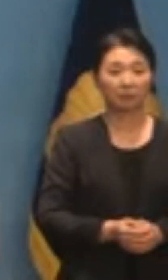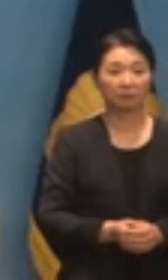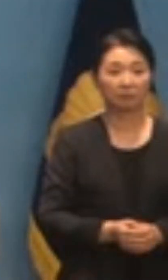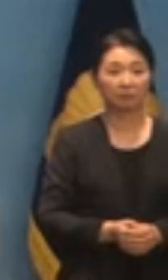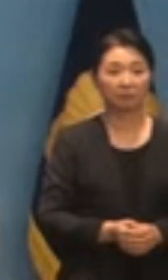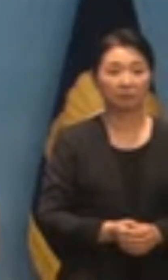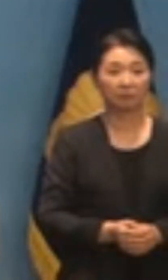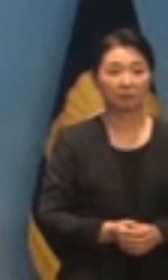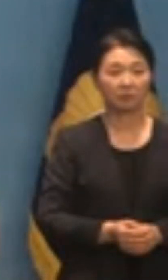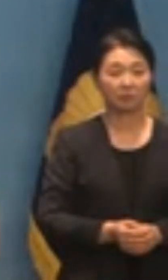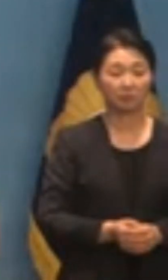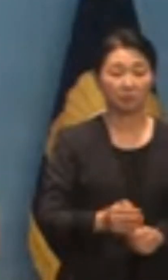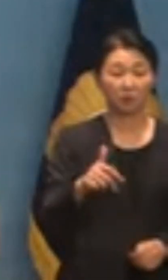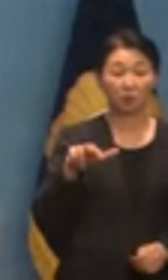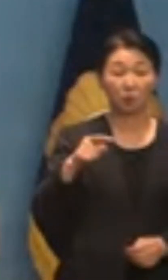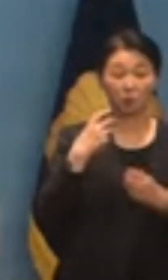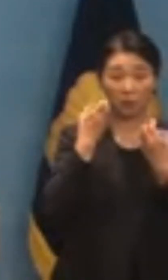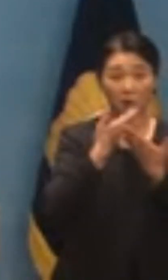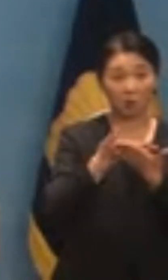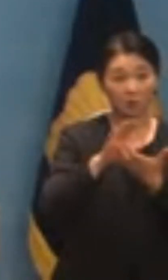오늘 조국혁신당은